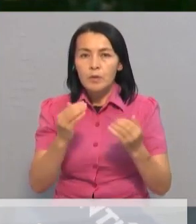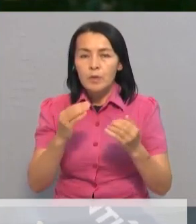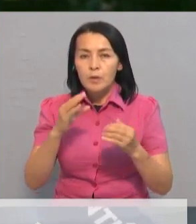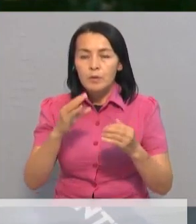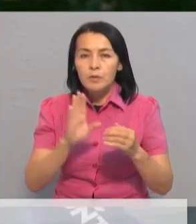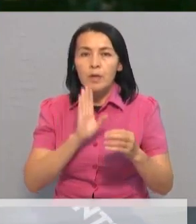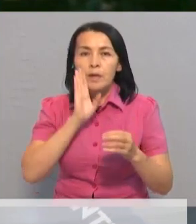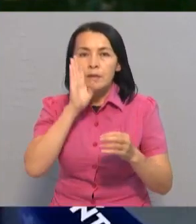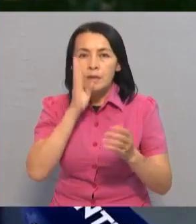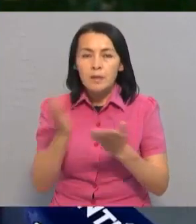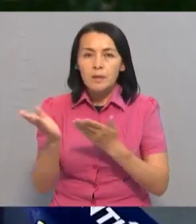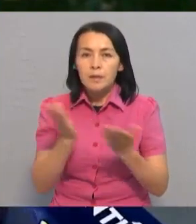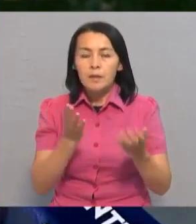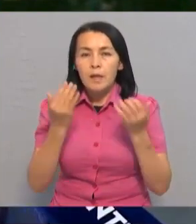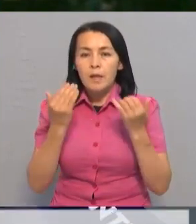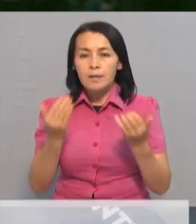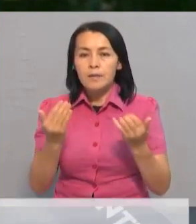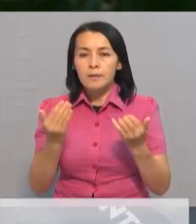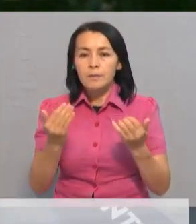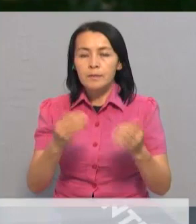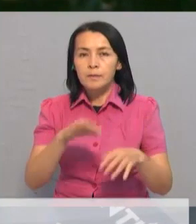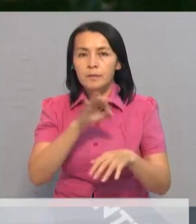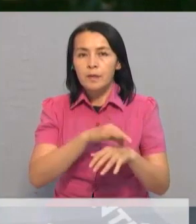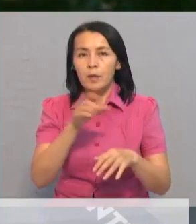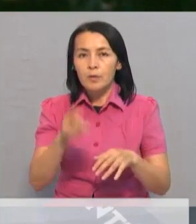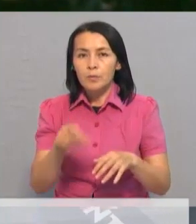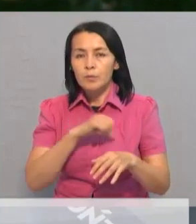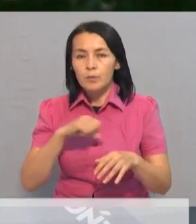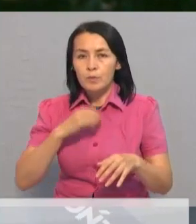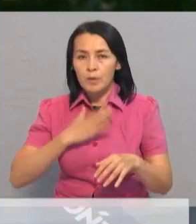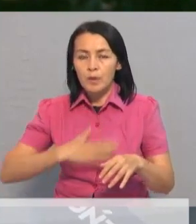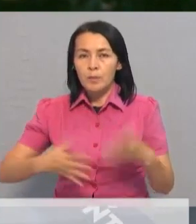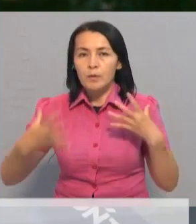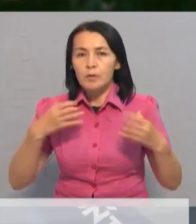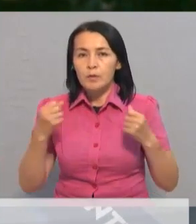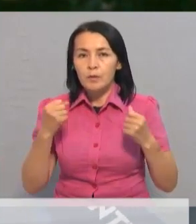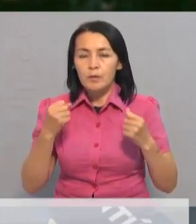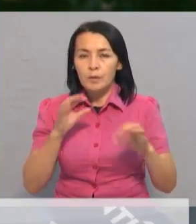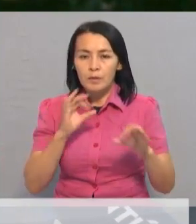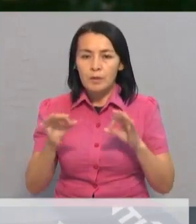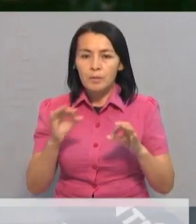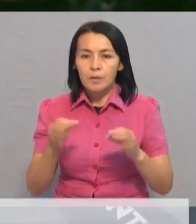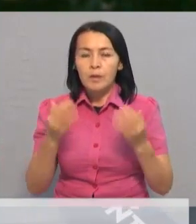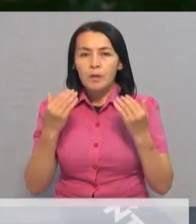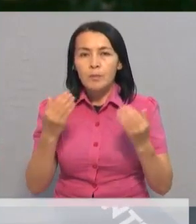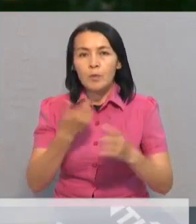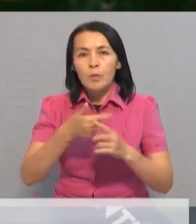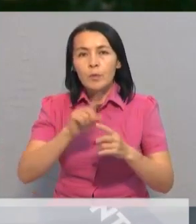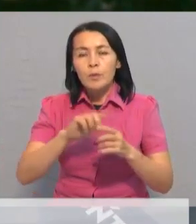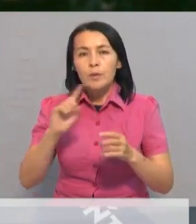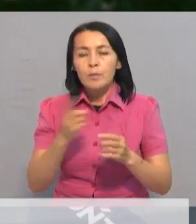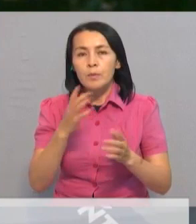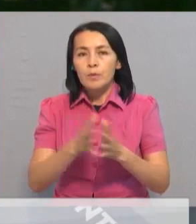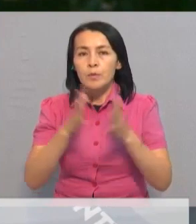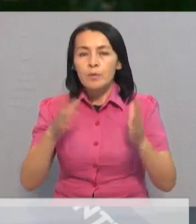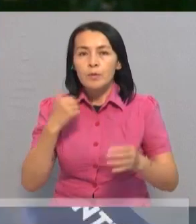бітіп, сол қазір науқасымыз өзі тұрақты жағдайда. Енді бұл өте бір үлкен